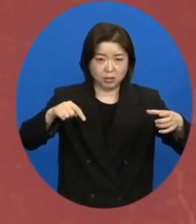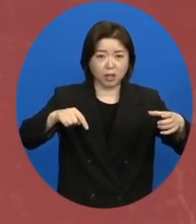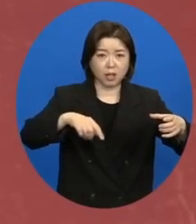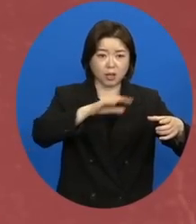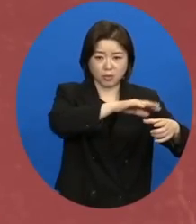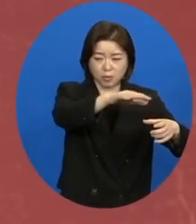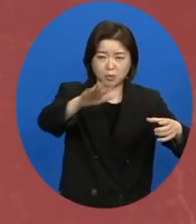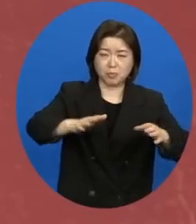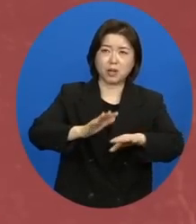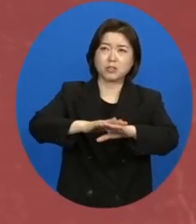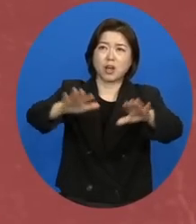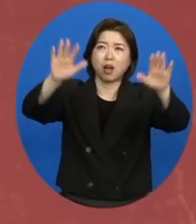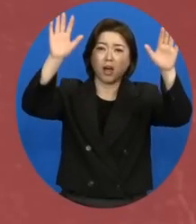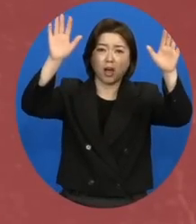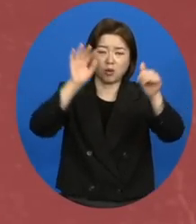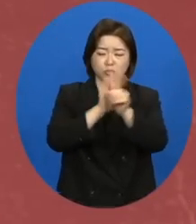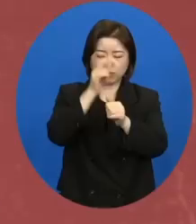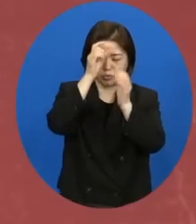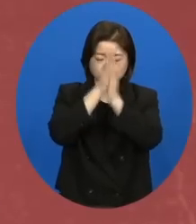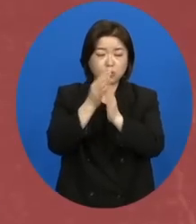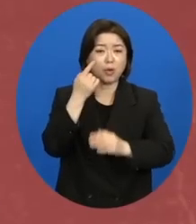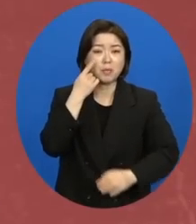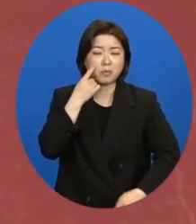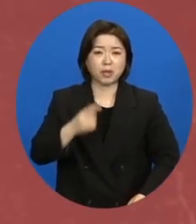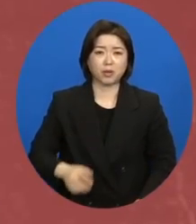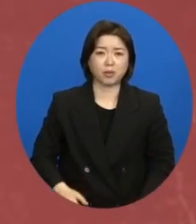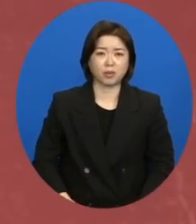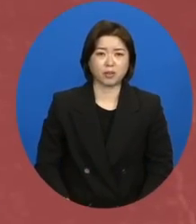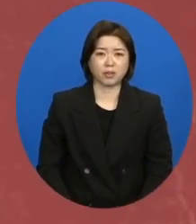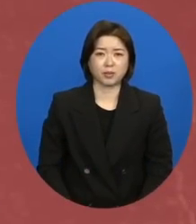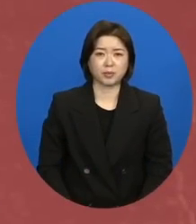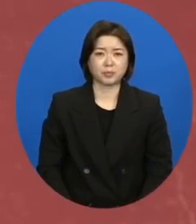손을 들고 중보기도 해보세요.